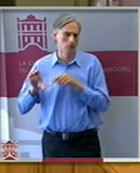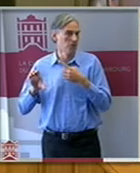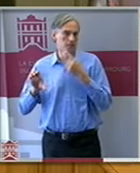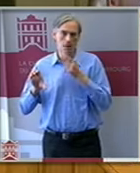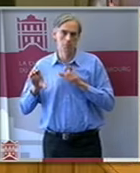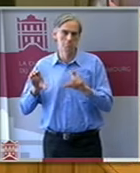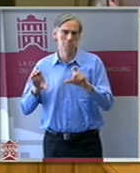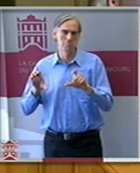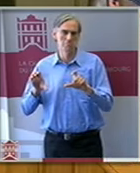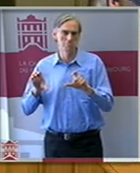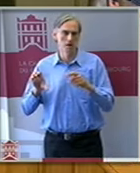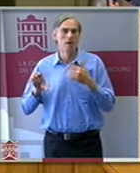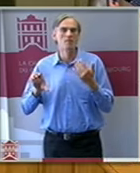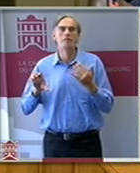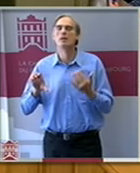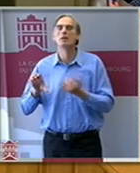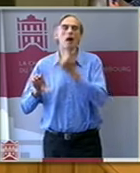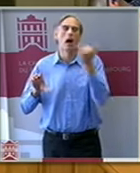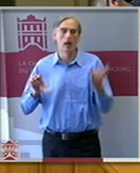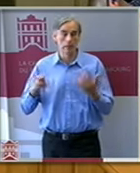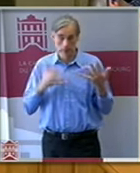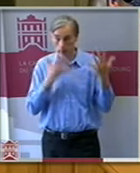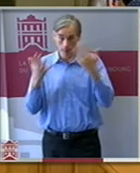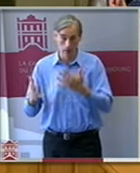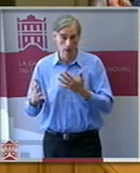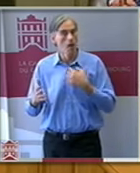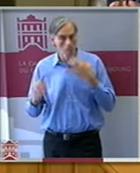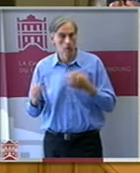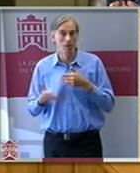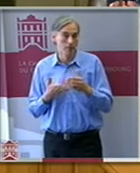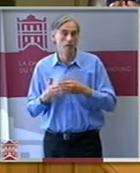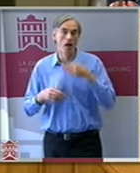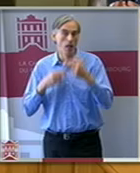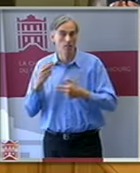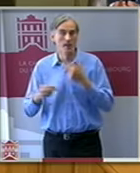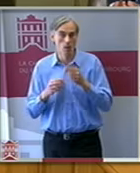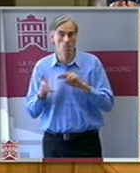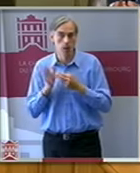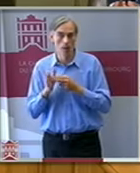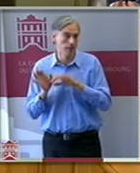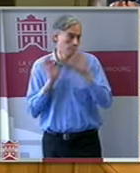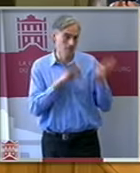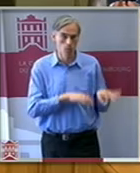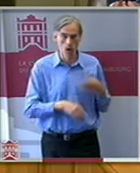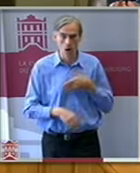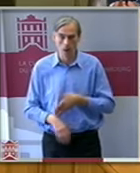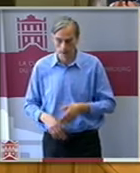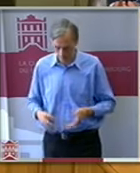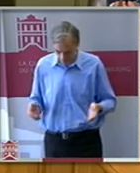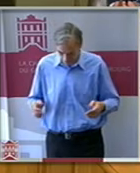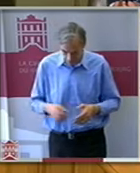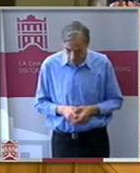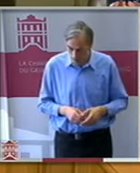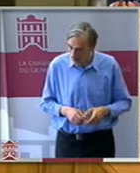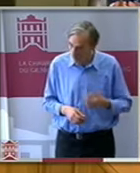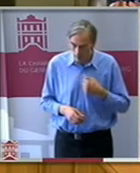Entwicklungspolitik brauchen. Herr Präsident, ich meine, es gibt nie genug in der Strache, wo hier historisch gesehen